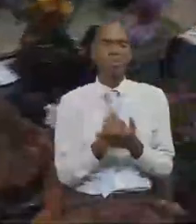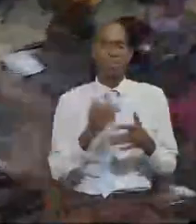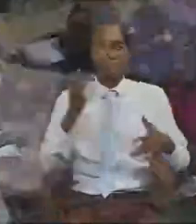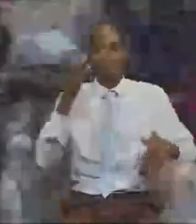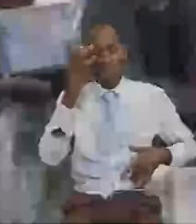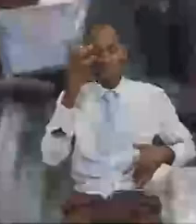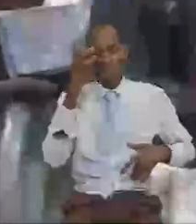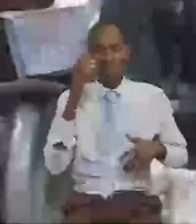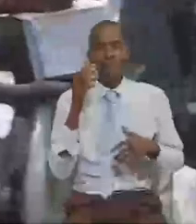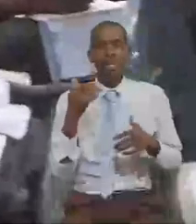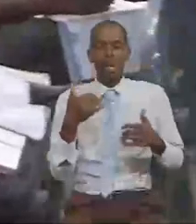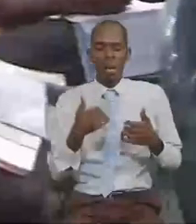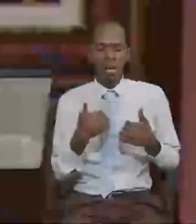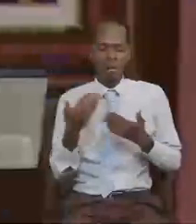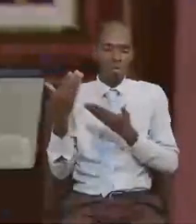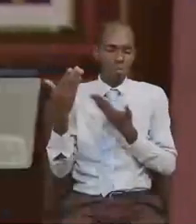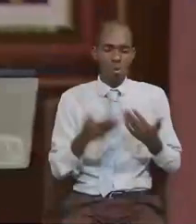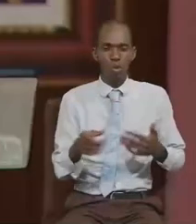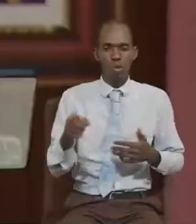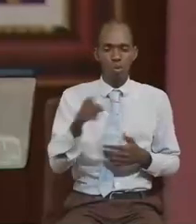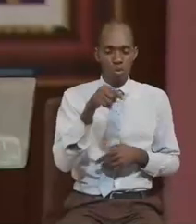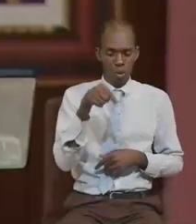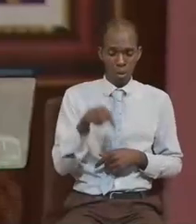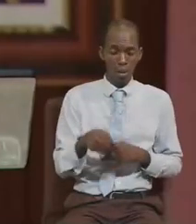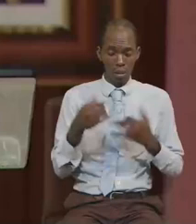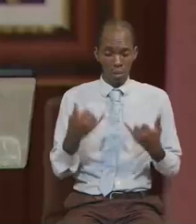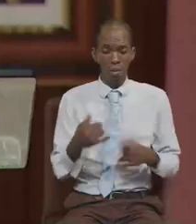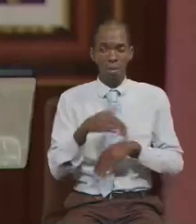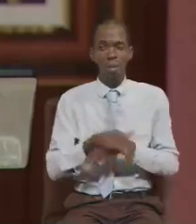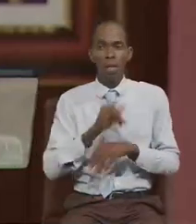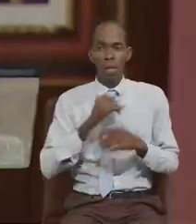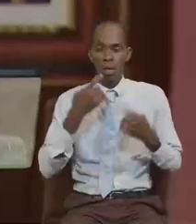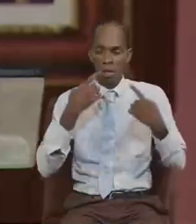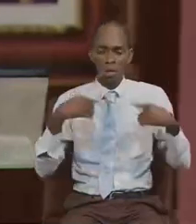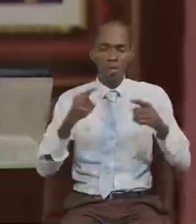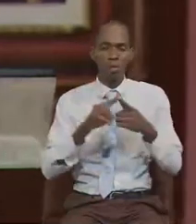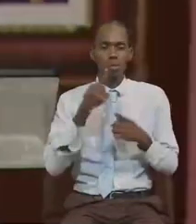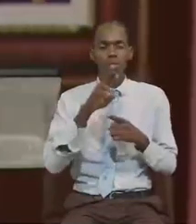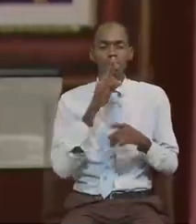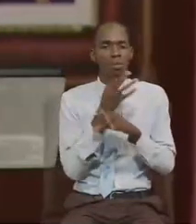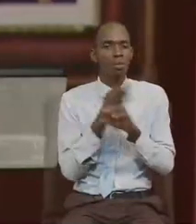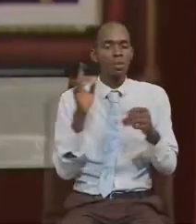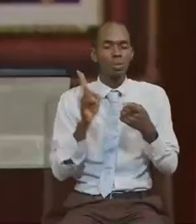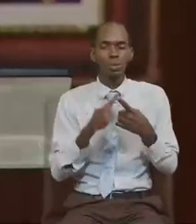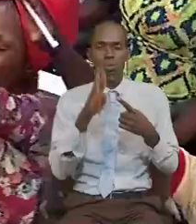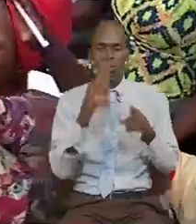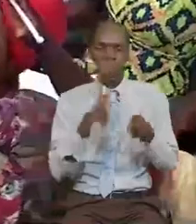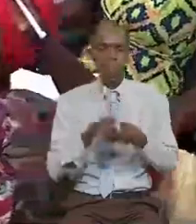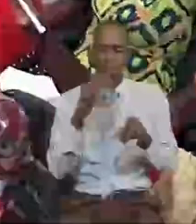te maintenait par terre. Ce soir, je t'annonce que tu es libre pour être en bonne santé, que tu le